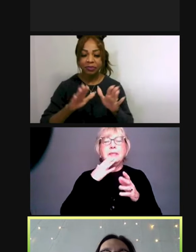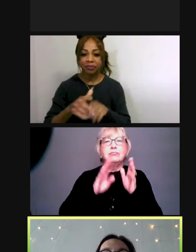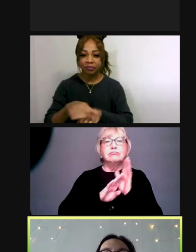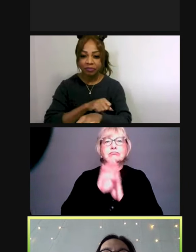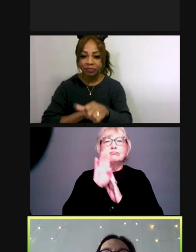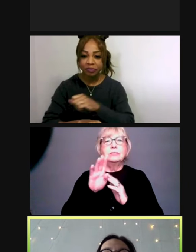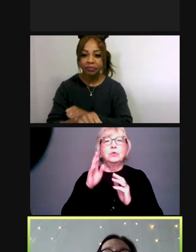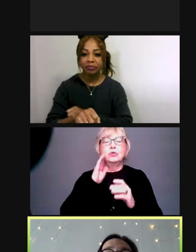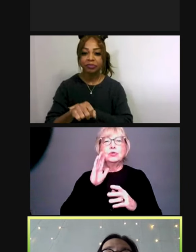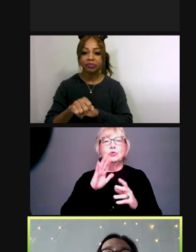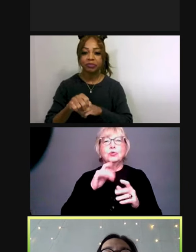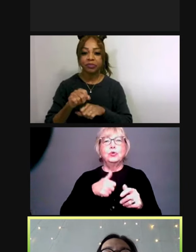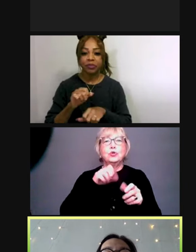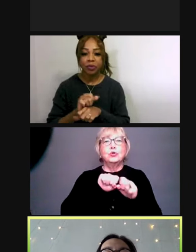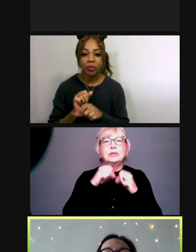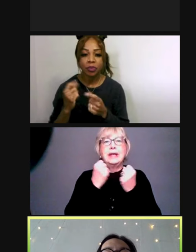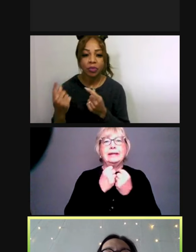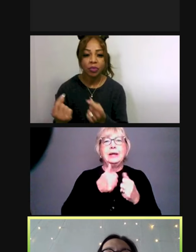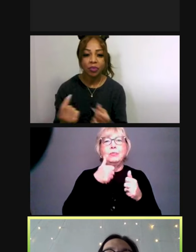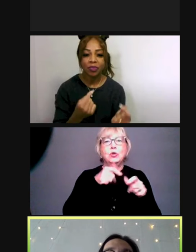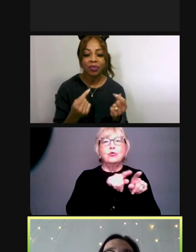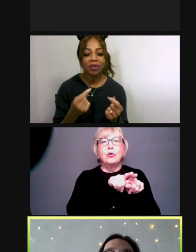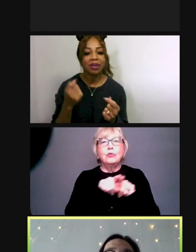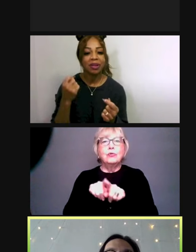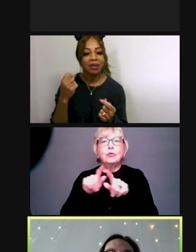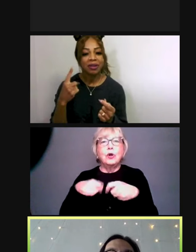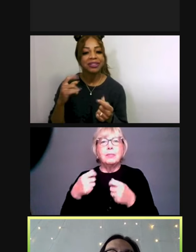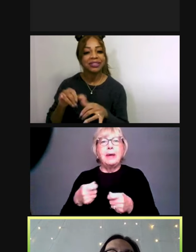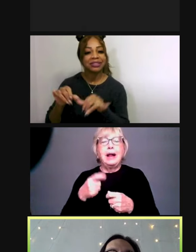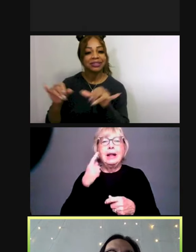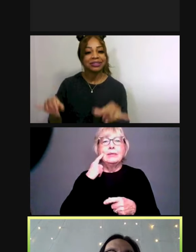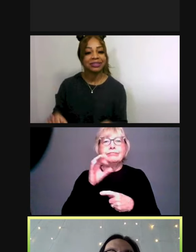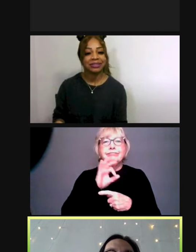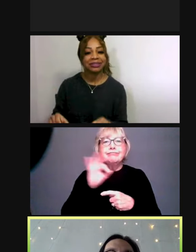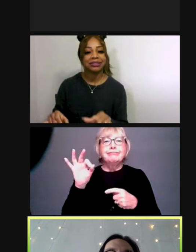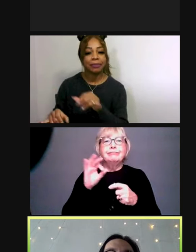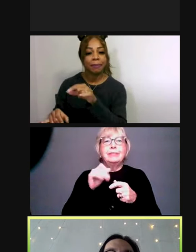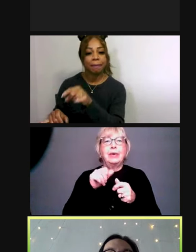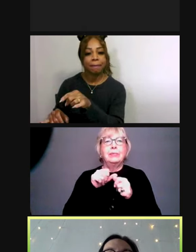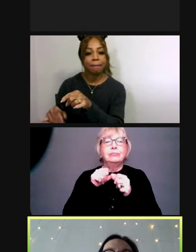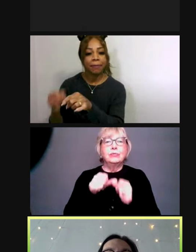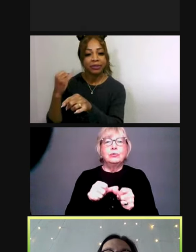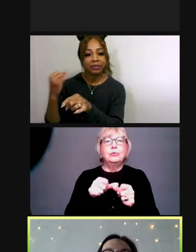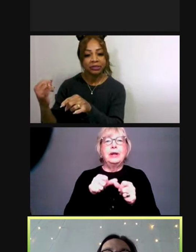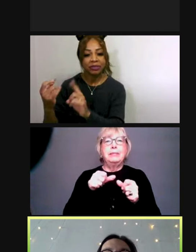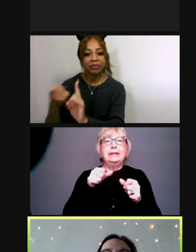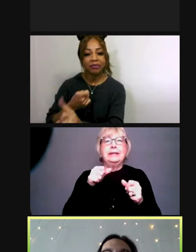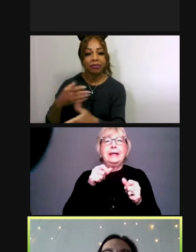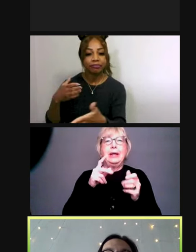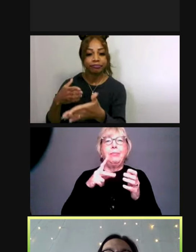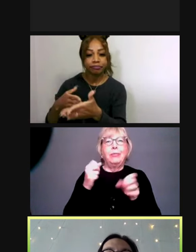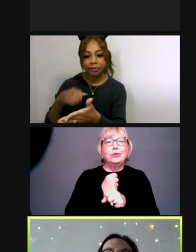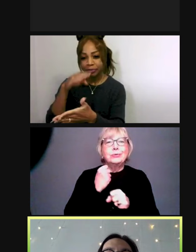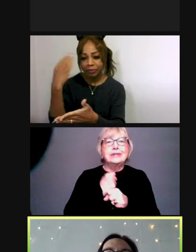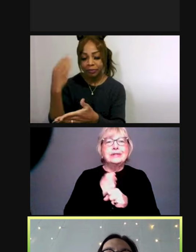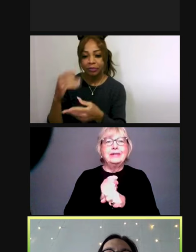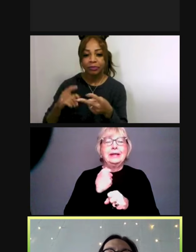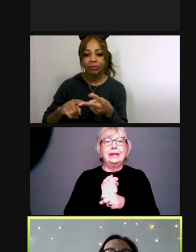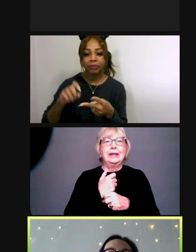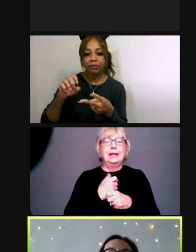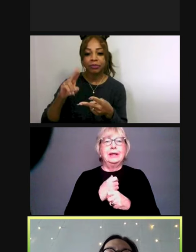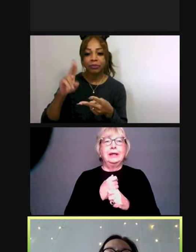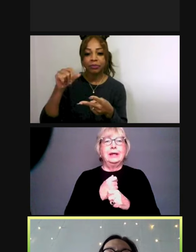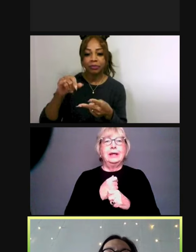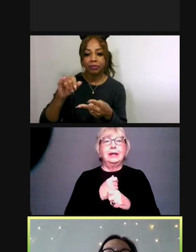société sur la normalité, intelligence, excellence, désirabilité, productivité. et ces